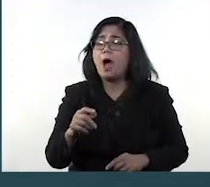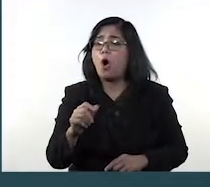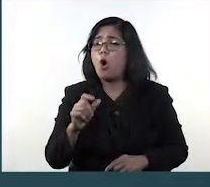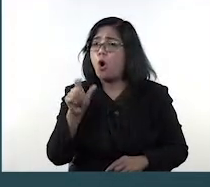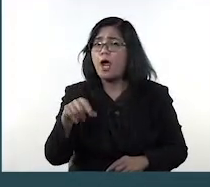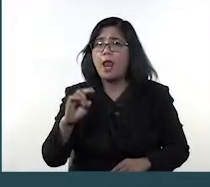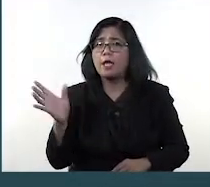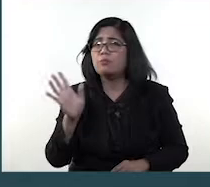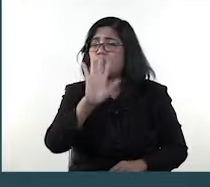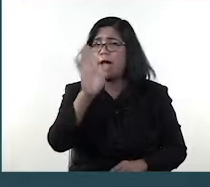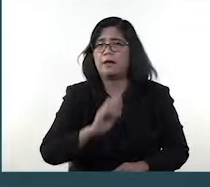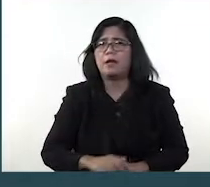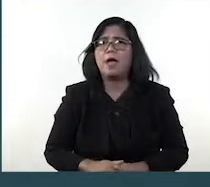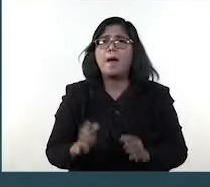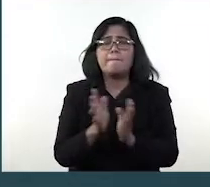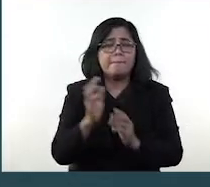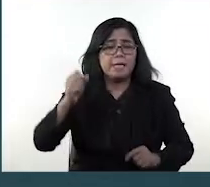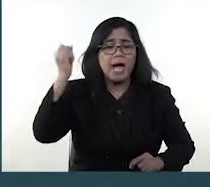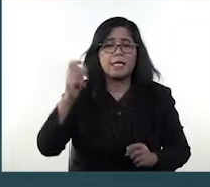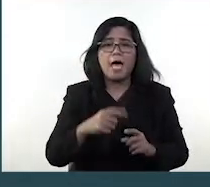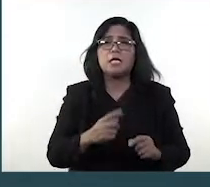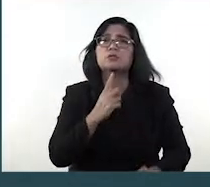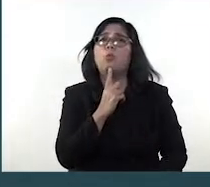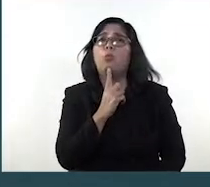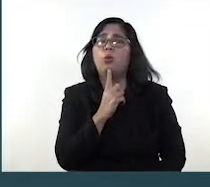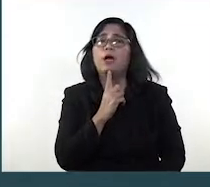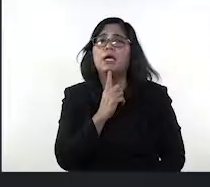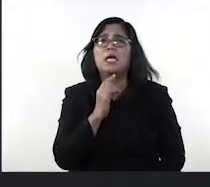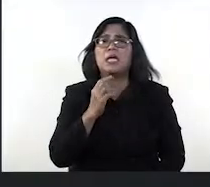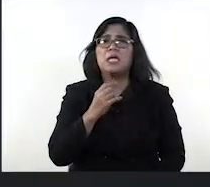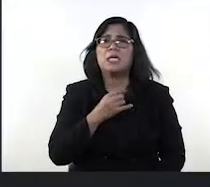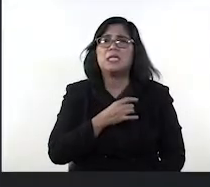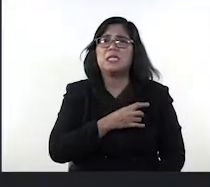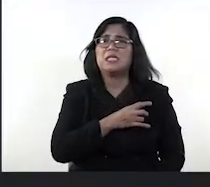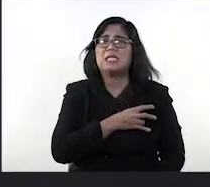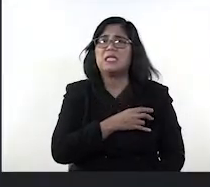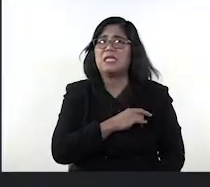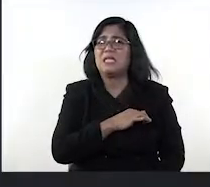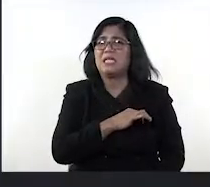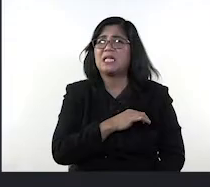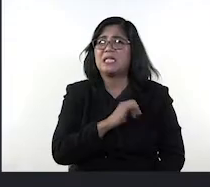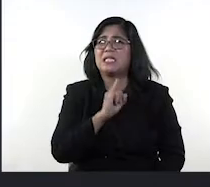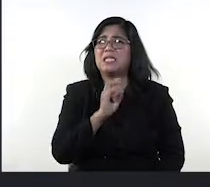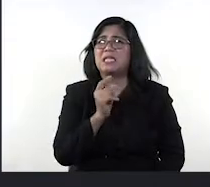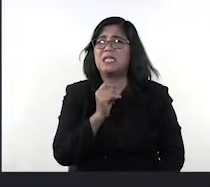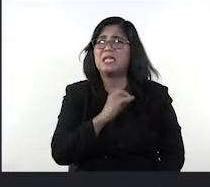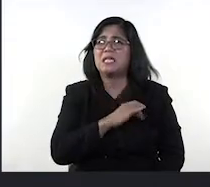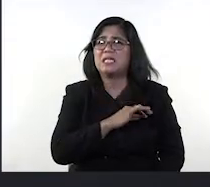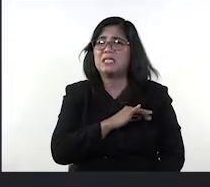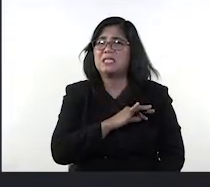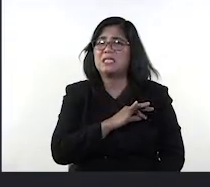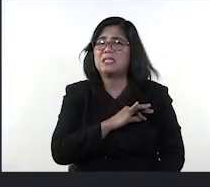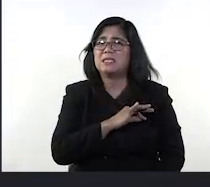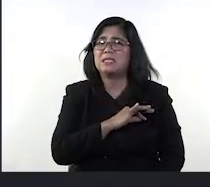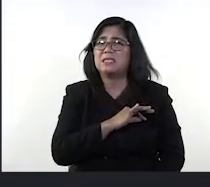Hai menang dari iri Hai menang dari kebencian menandai hawa nafsu daging